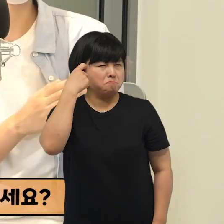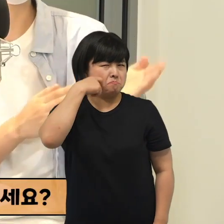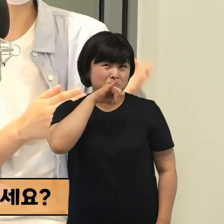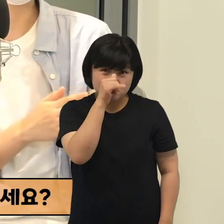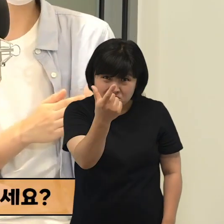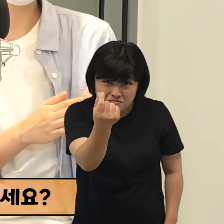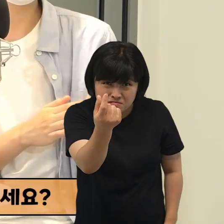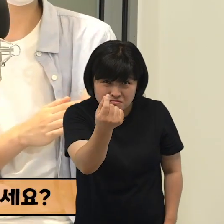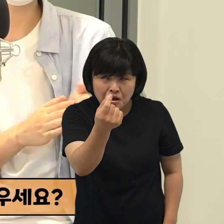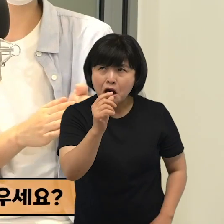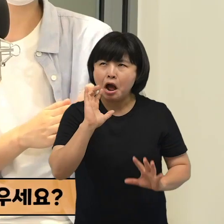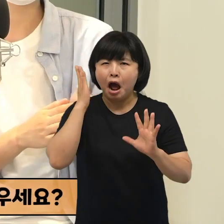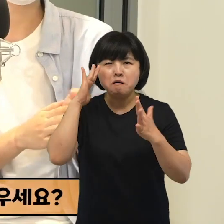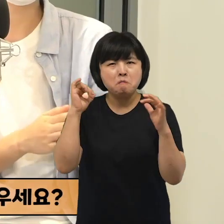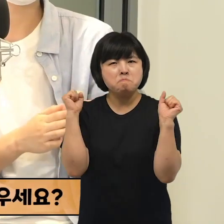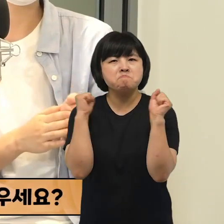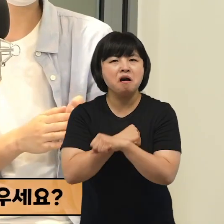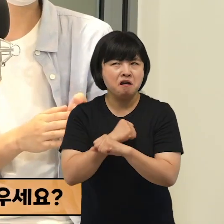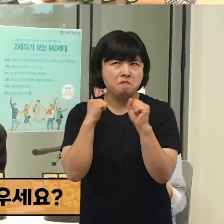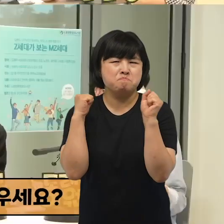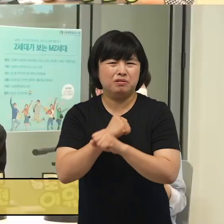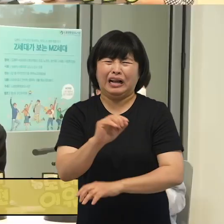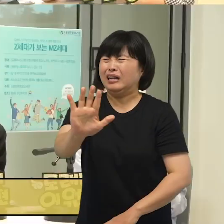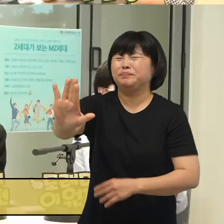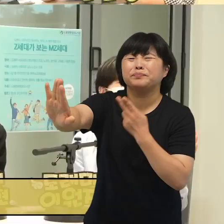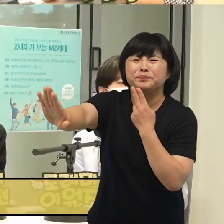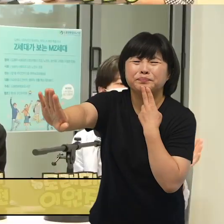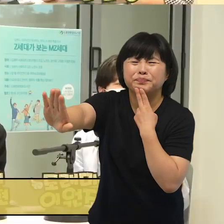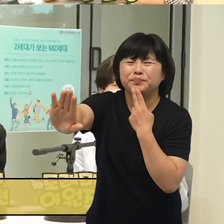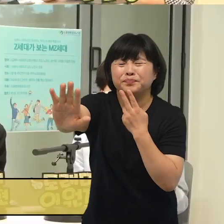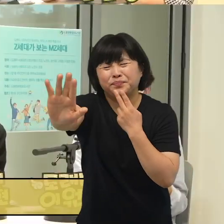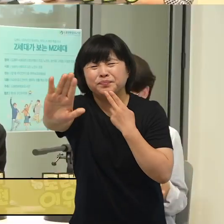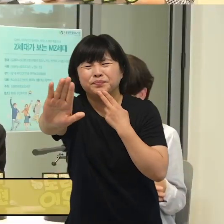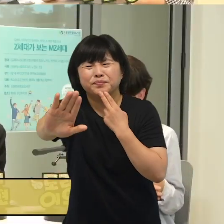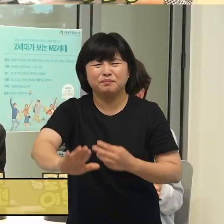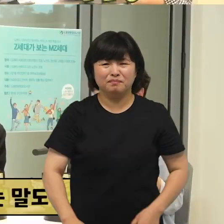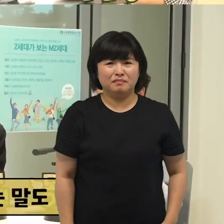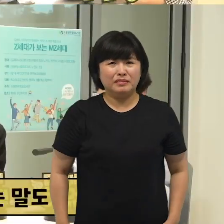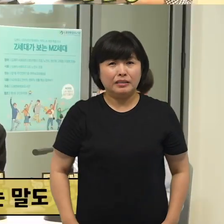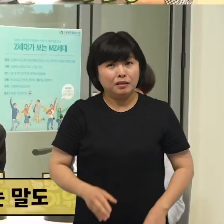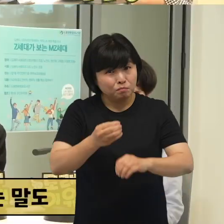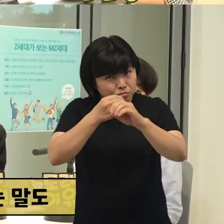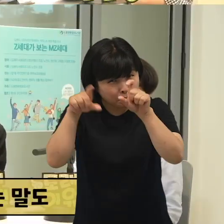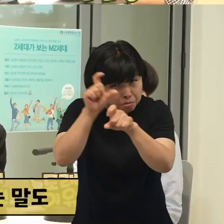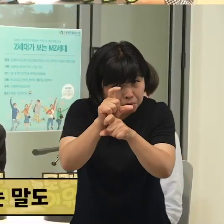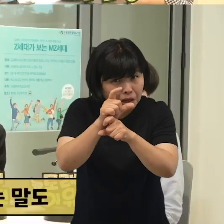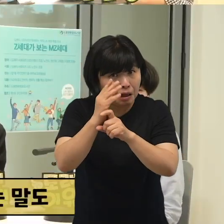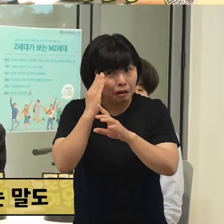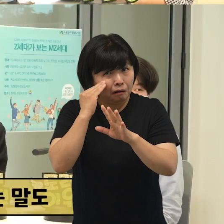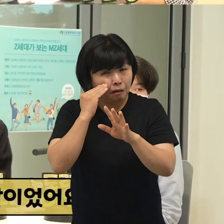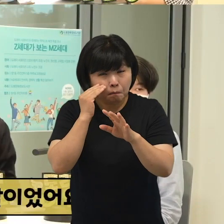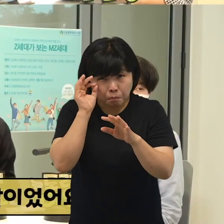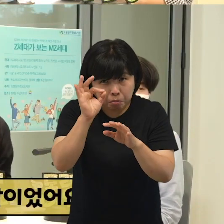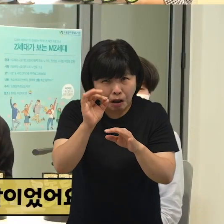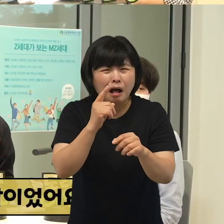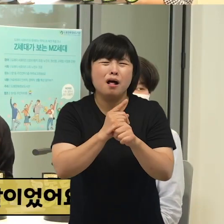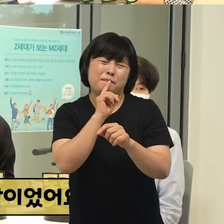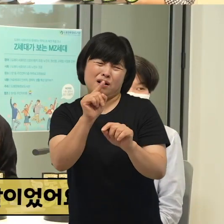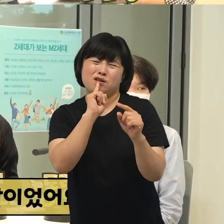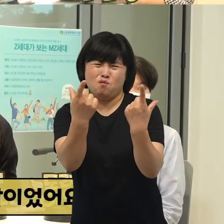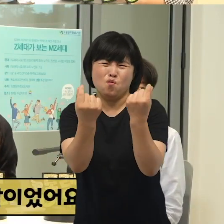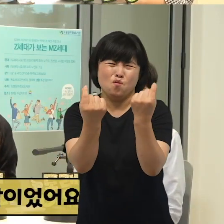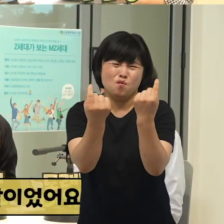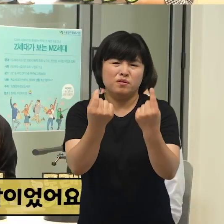위협적으로 느껴지세요? 우리나라 소멸한다 무서우세요? 전혀요. 전혀요. 그러니까 심지어 이 우리나라 소멸한다는 말도